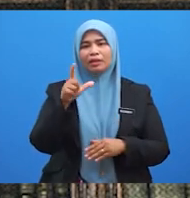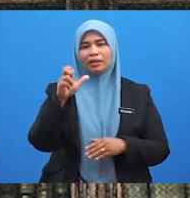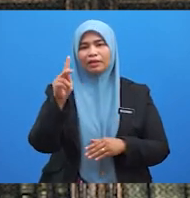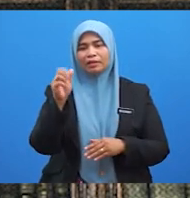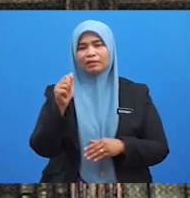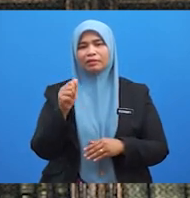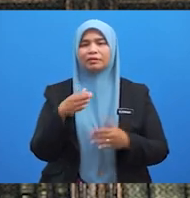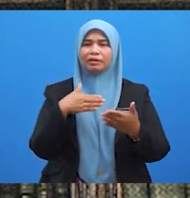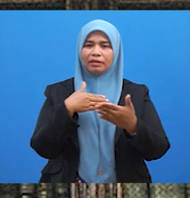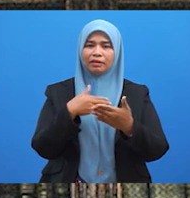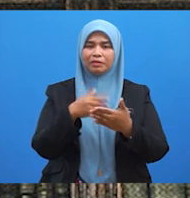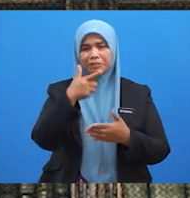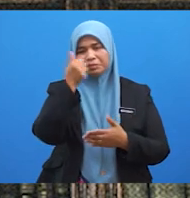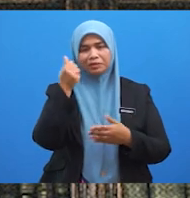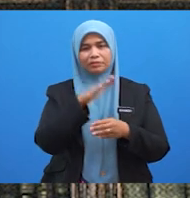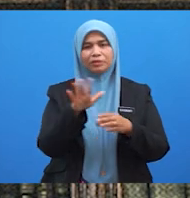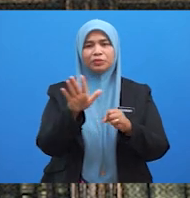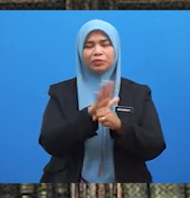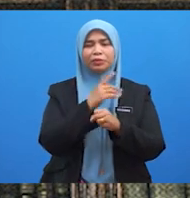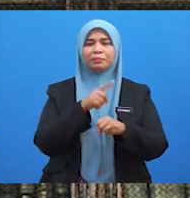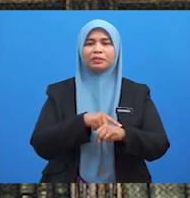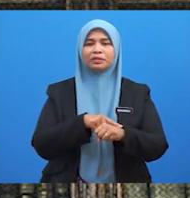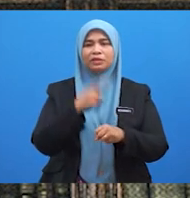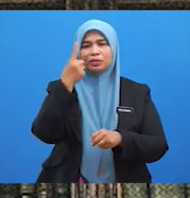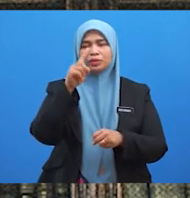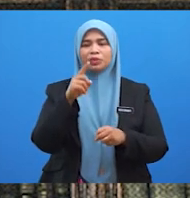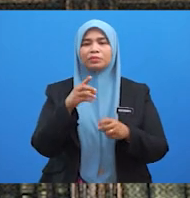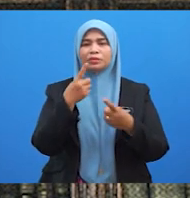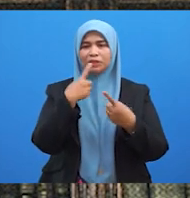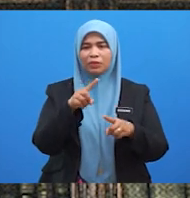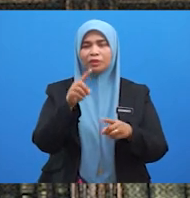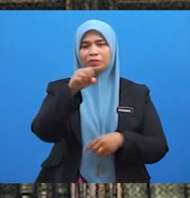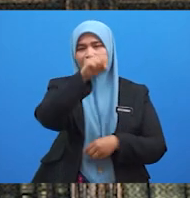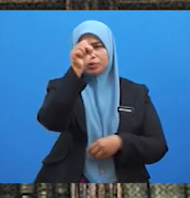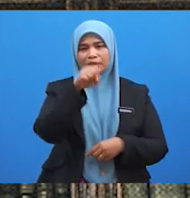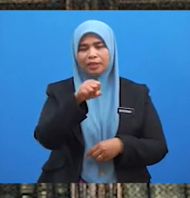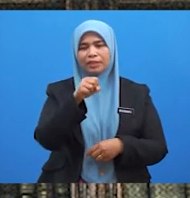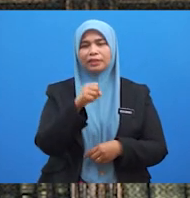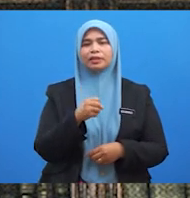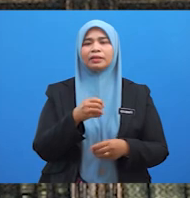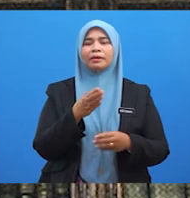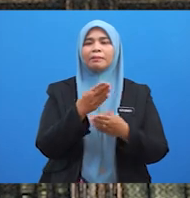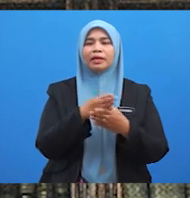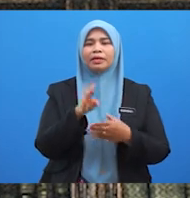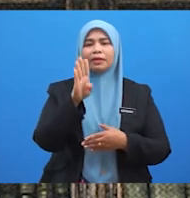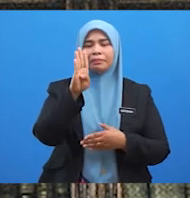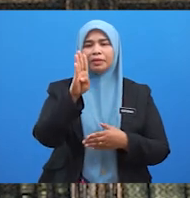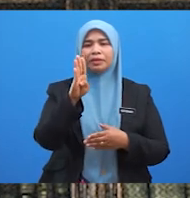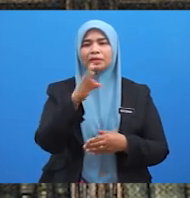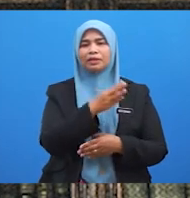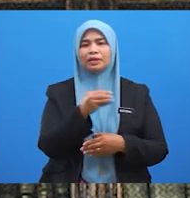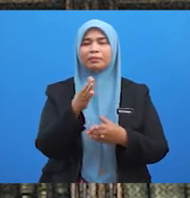hingga menyebabkan tidak cukup masa untuk menjawab soalan bahagian B